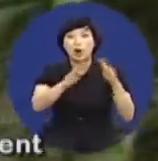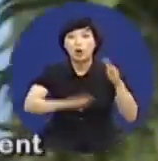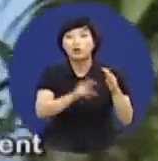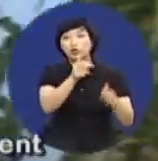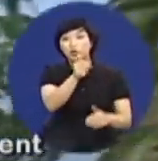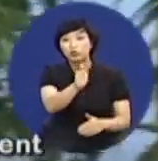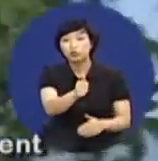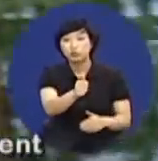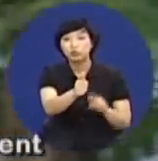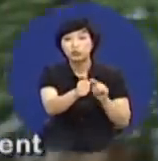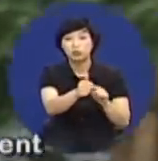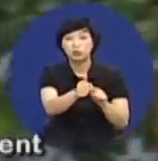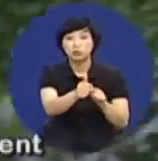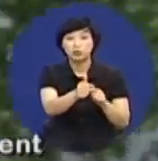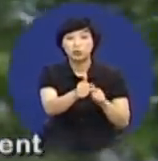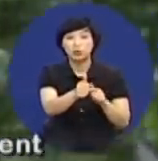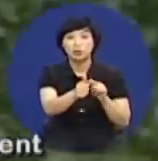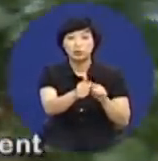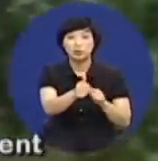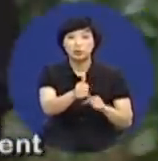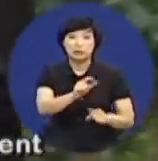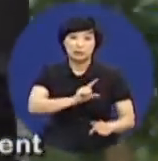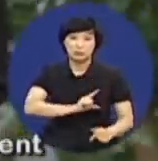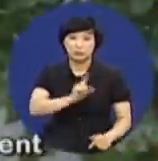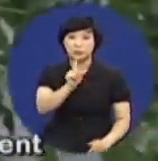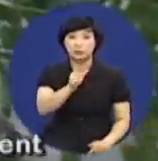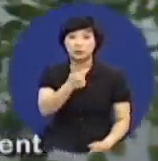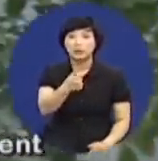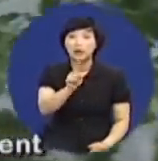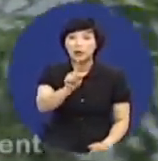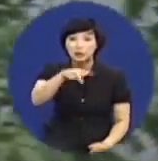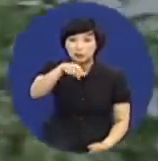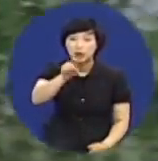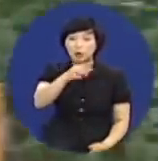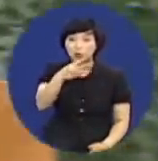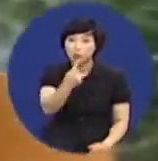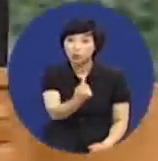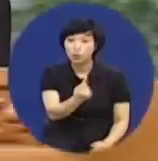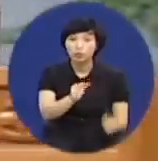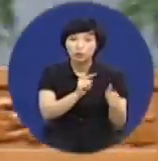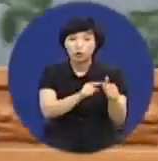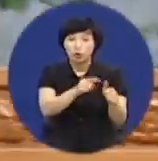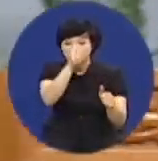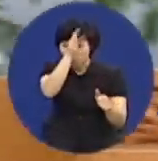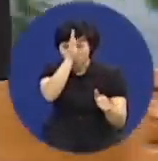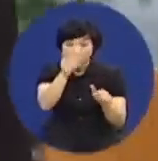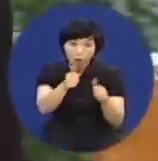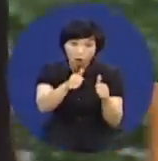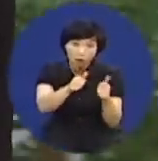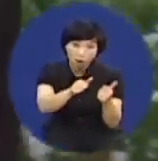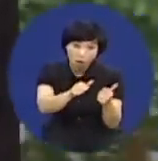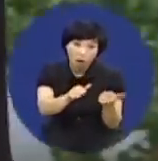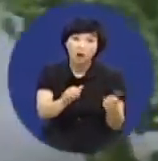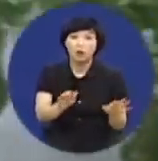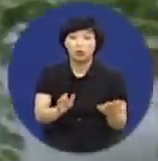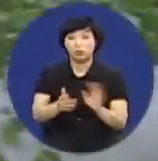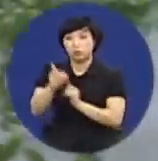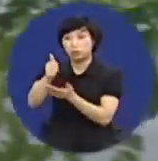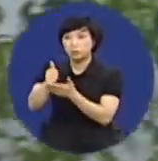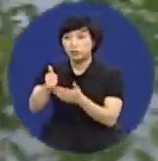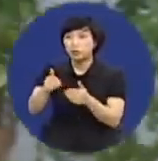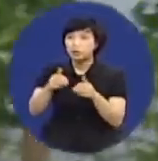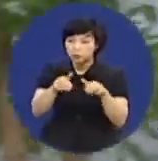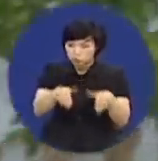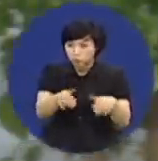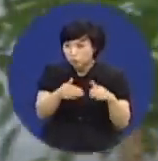柱ともいえる兄ラザロが病気になりました。イエス様のところ